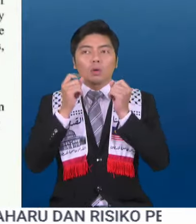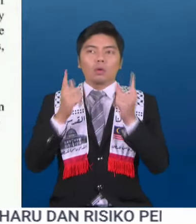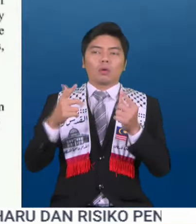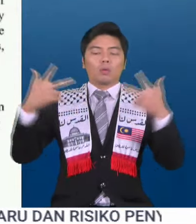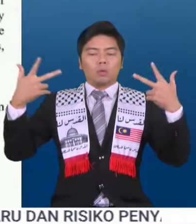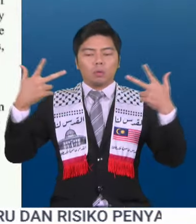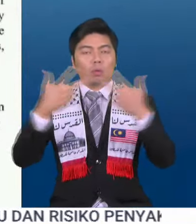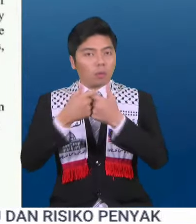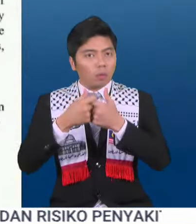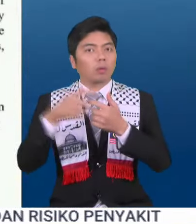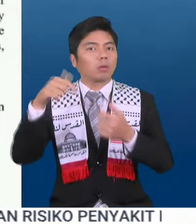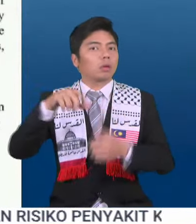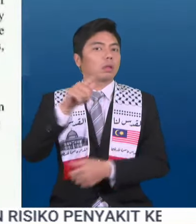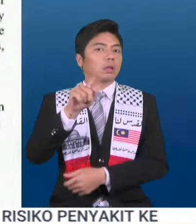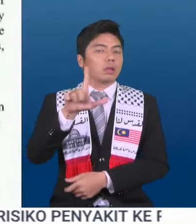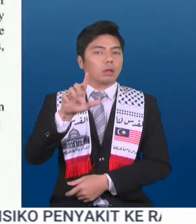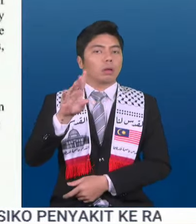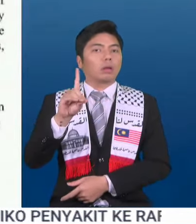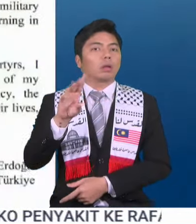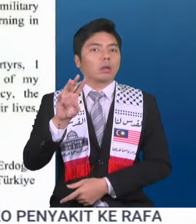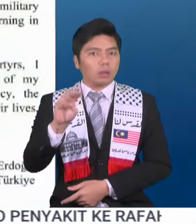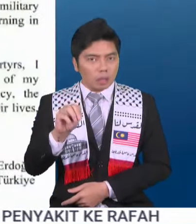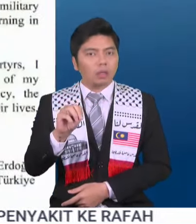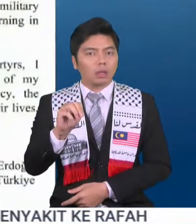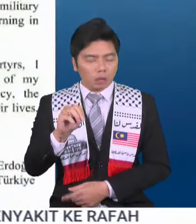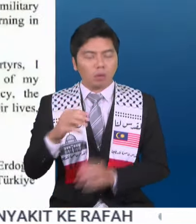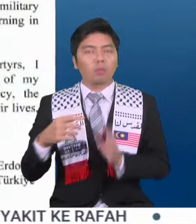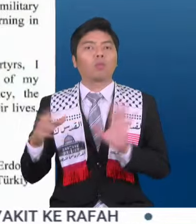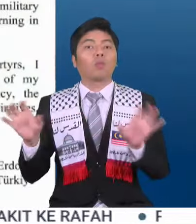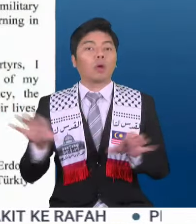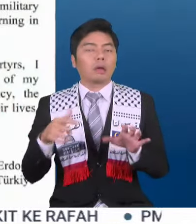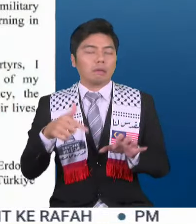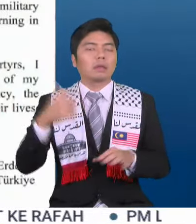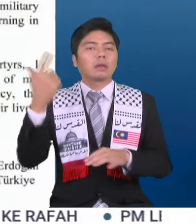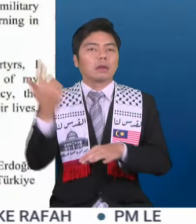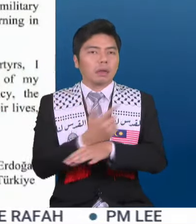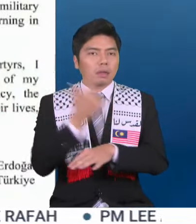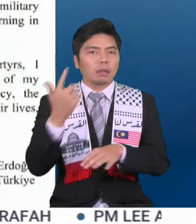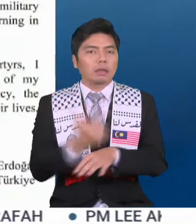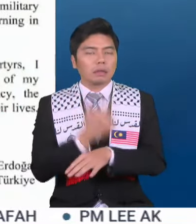dua helikopter milik TLDM yang terhempas ketika menjalani latihan